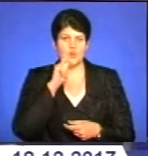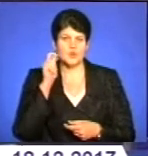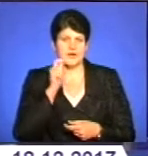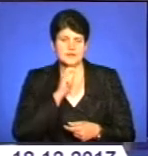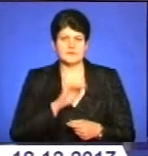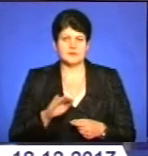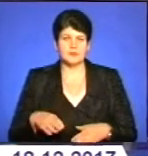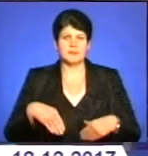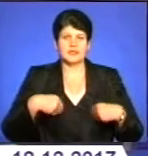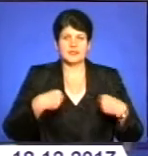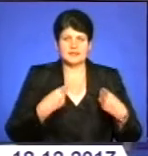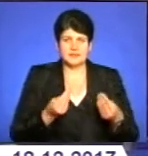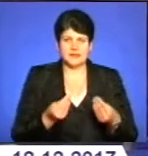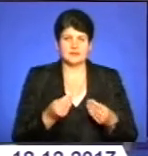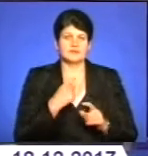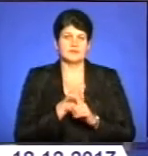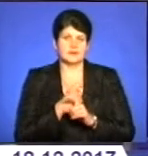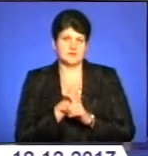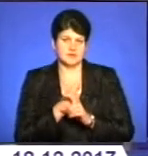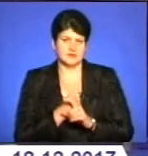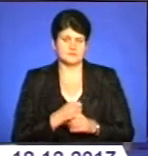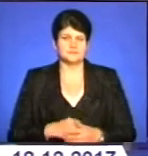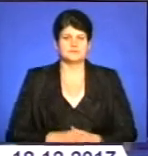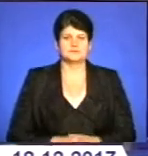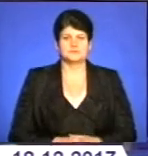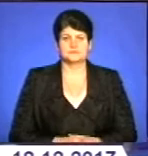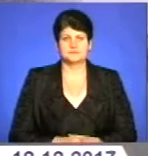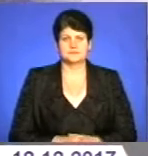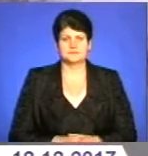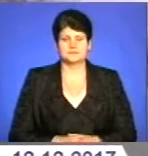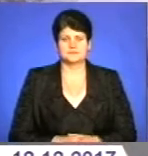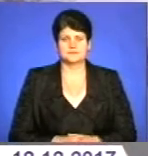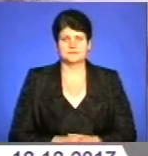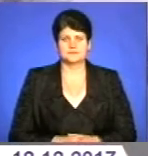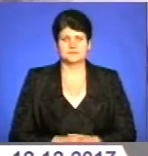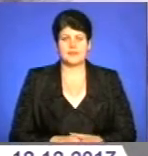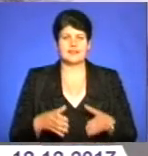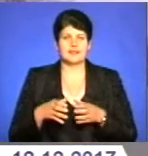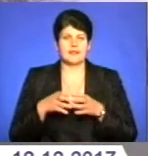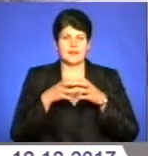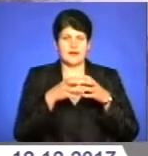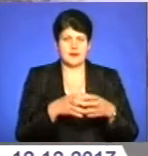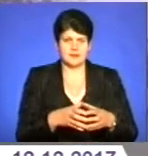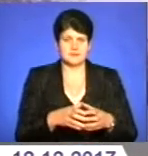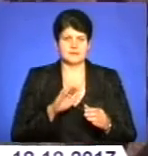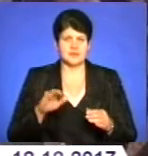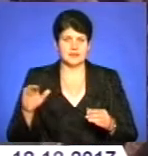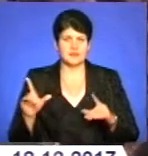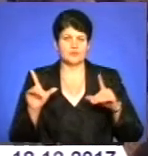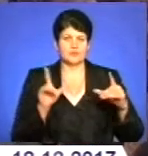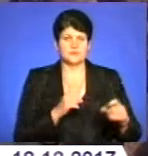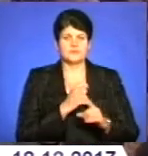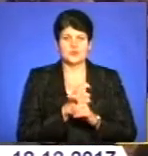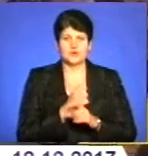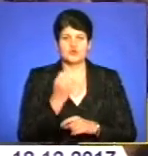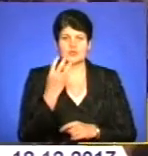скаутам передали його традиційно у Відні. Більше про це у наступному сюжеті. Делегація пластунів з України виїхала до Відня